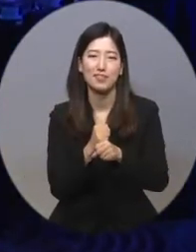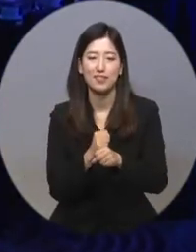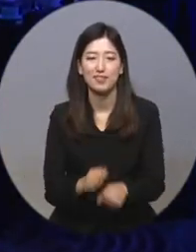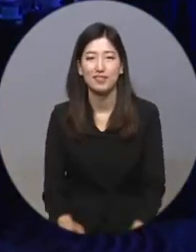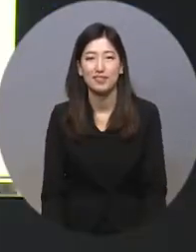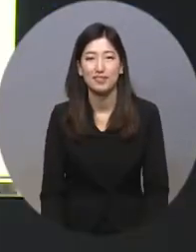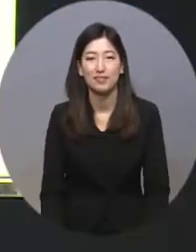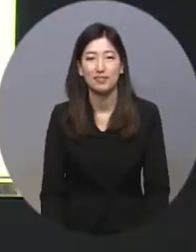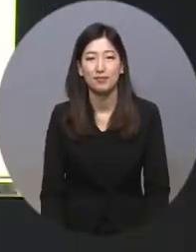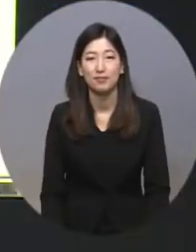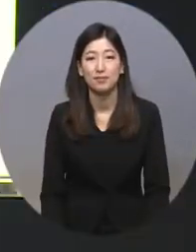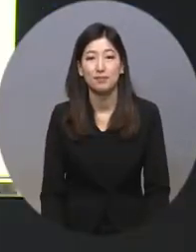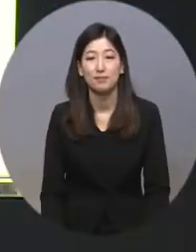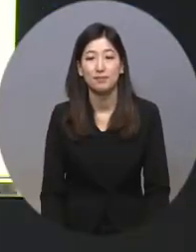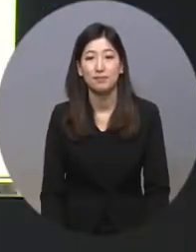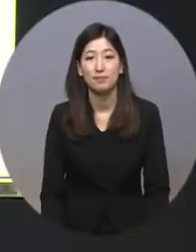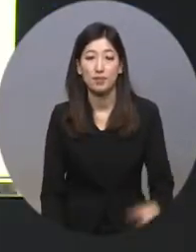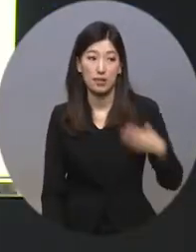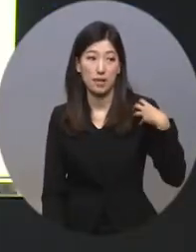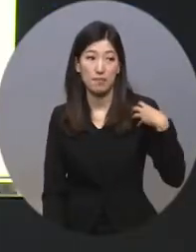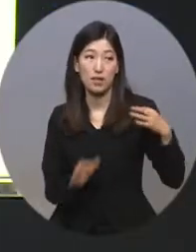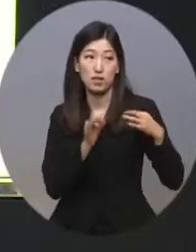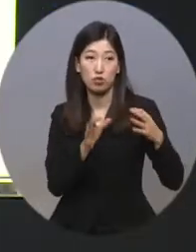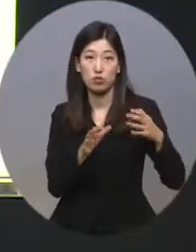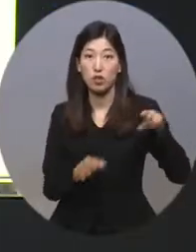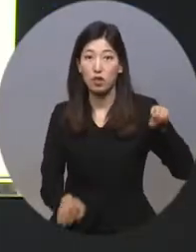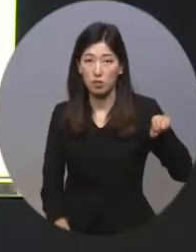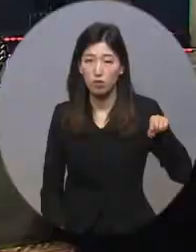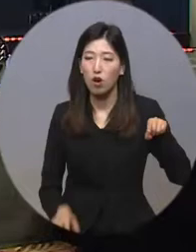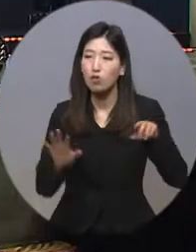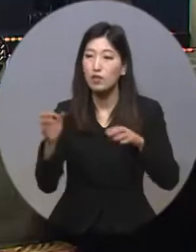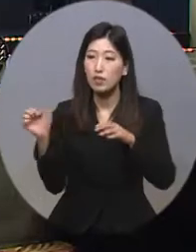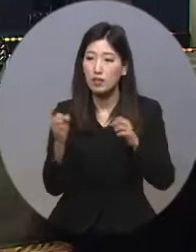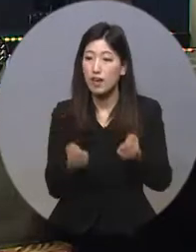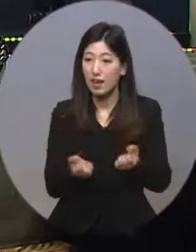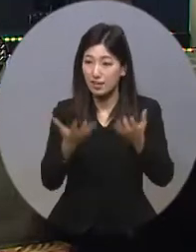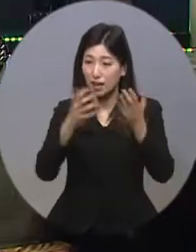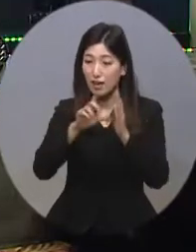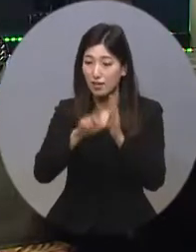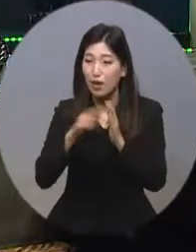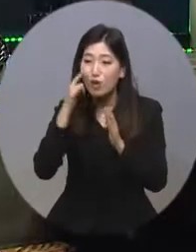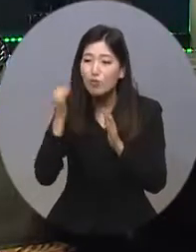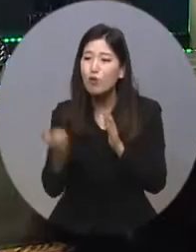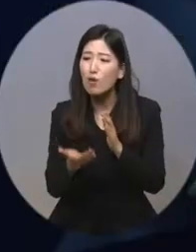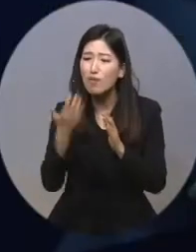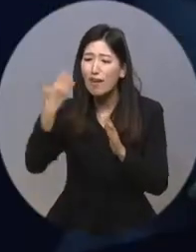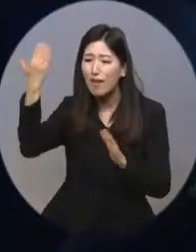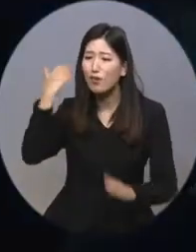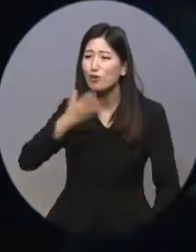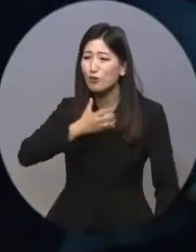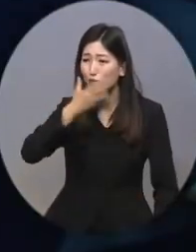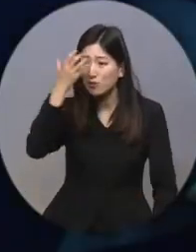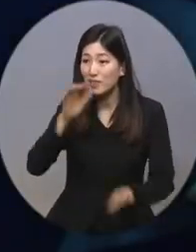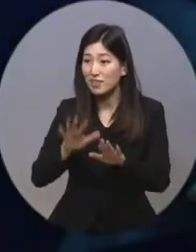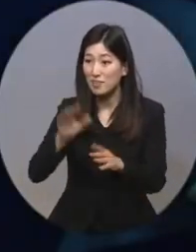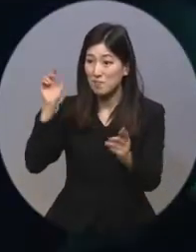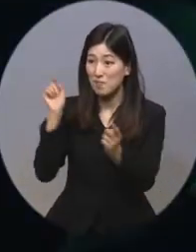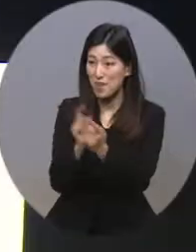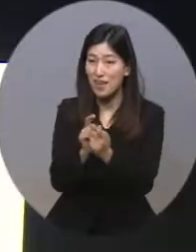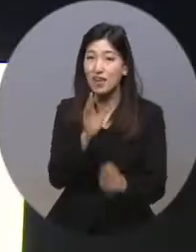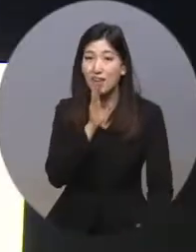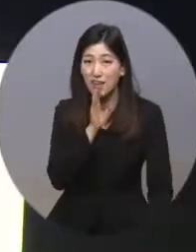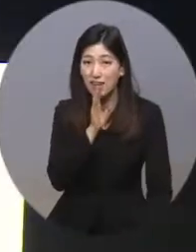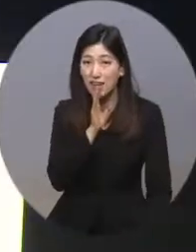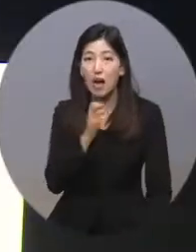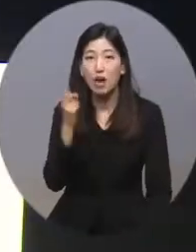기획됐습니다. 주최 측은 이번 행사를 통해 다양한 꿈을 지닌 어머니들의 소망을 이루고 나아가 국내외